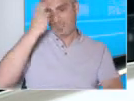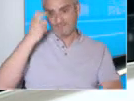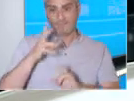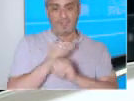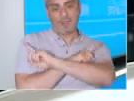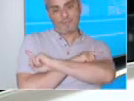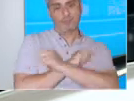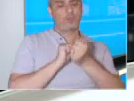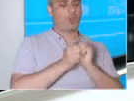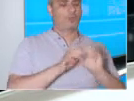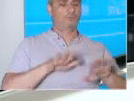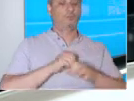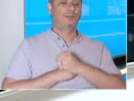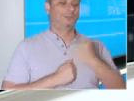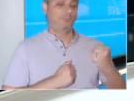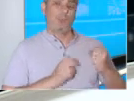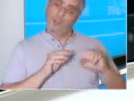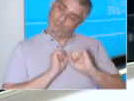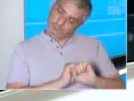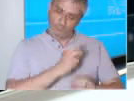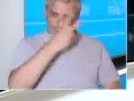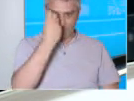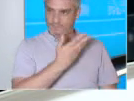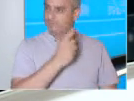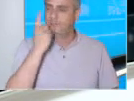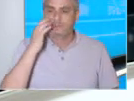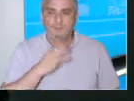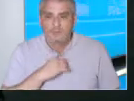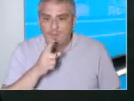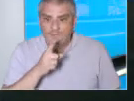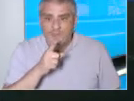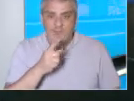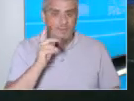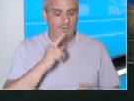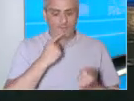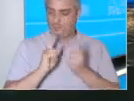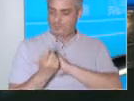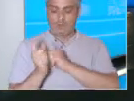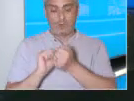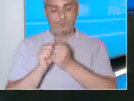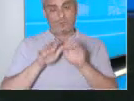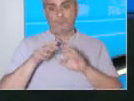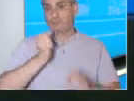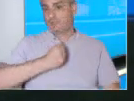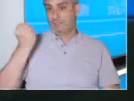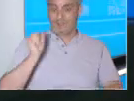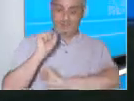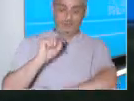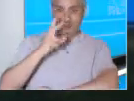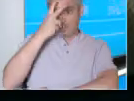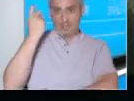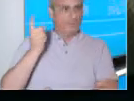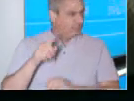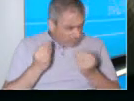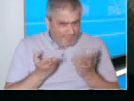בהימנעות, או ממשלת שמאל שגם תישען על המשותפת. שים לב למה אמרת. אמרת תרתי דסתרי. אמרת ממשלת ימין שתישען על רע"מ. אם